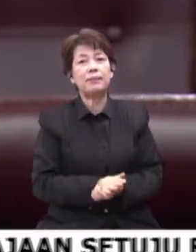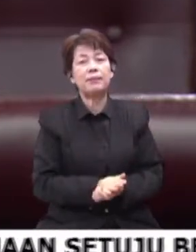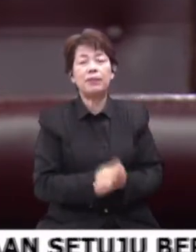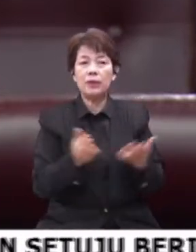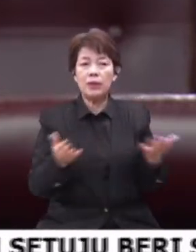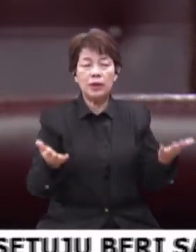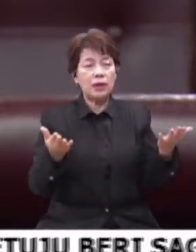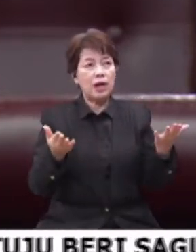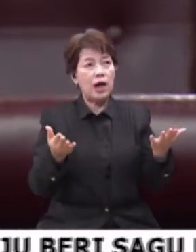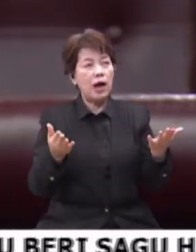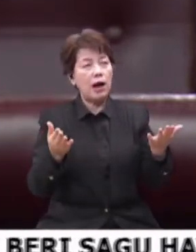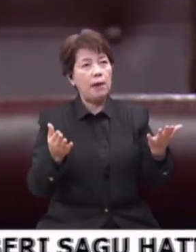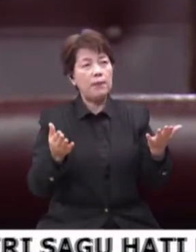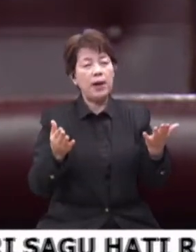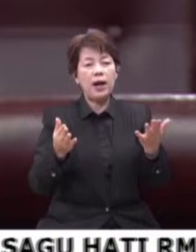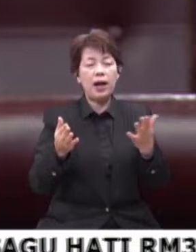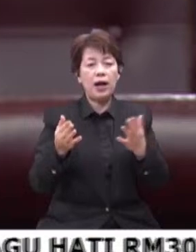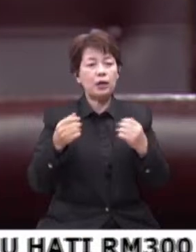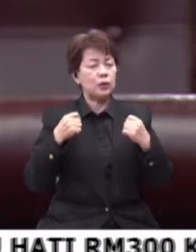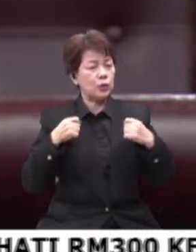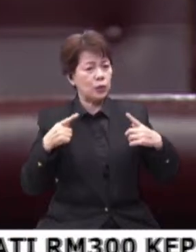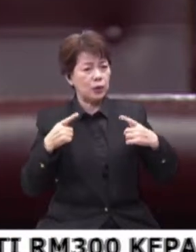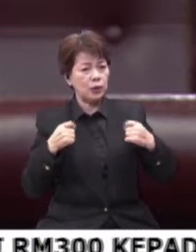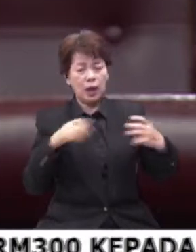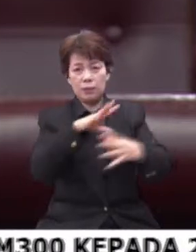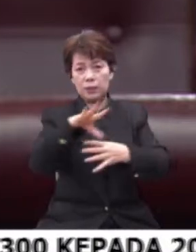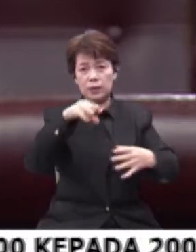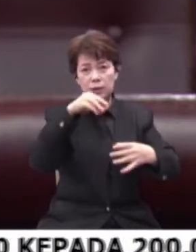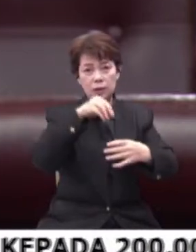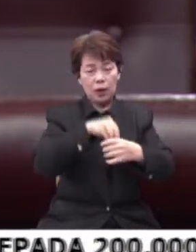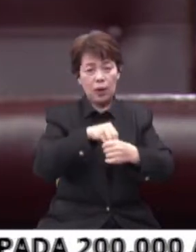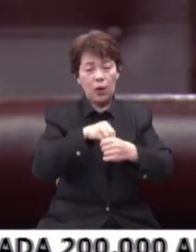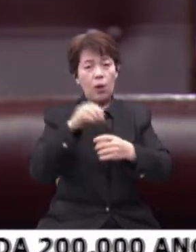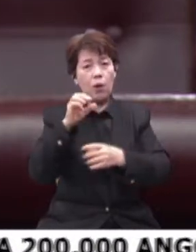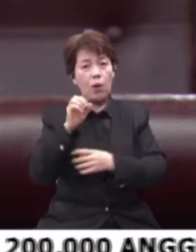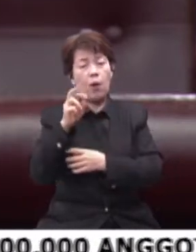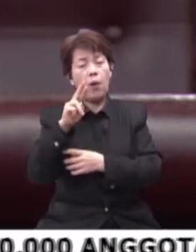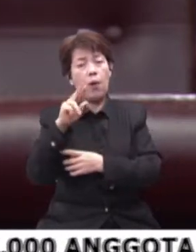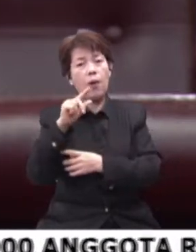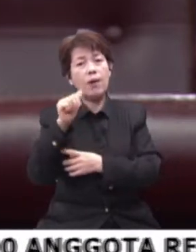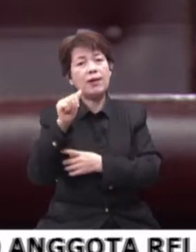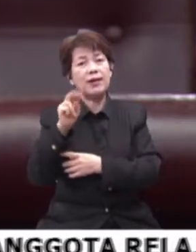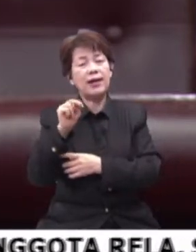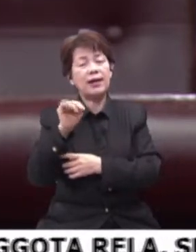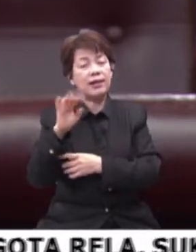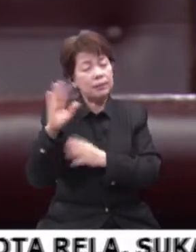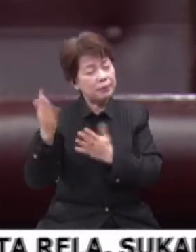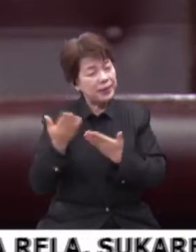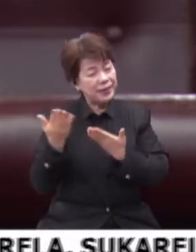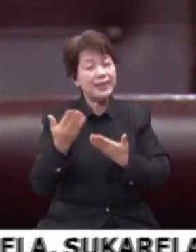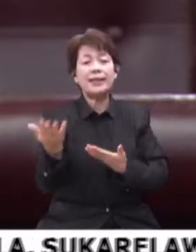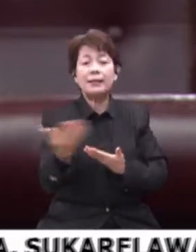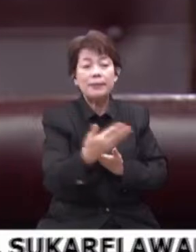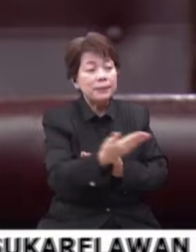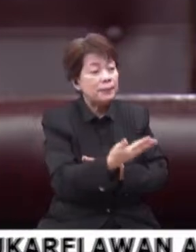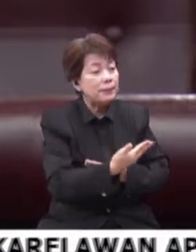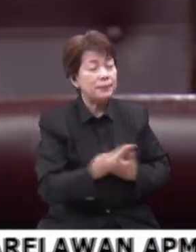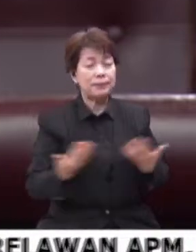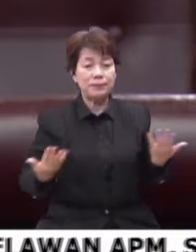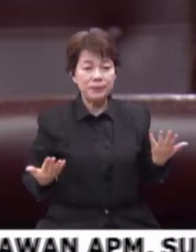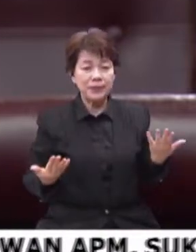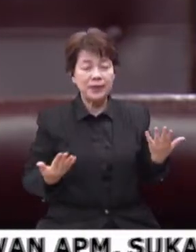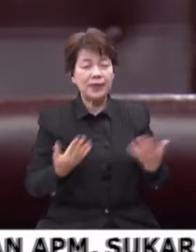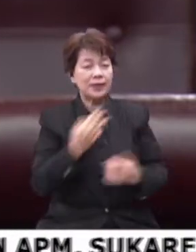pihak swasta yang terlibat dalam memperkenalkan pajak genik ini di alu-alukan untuk bersama dengan Kementerian